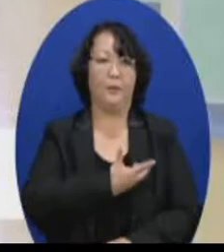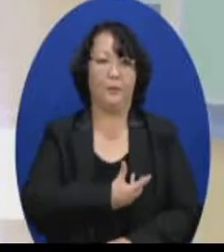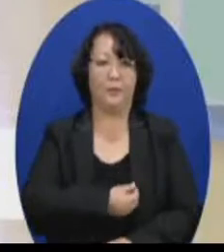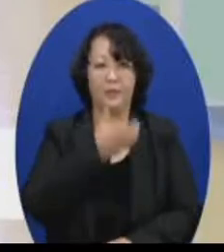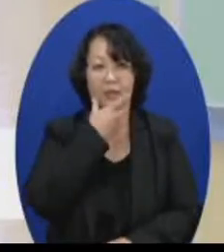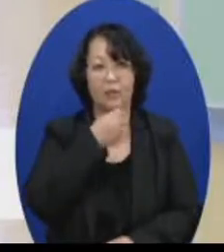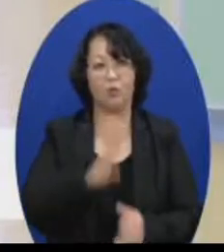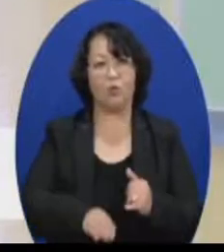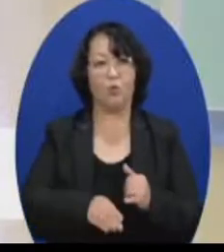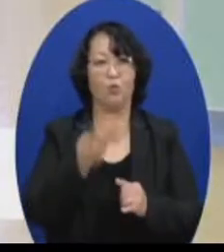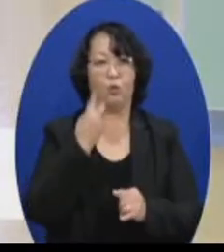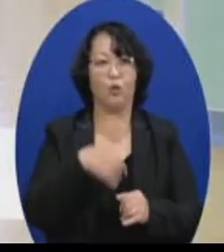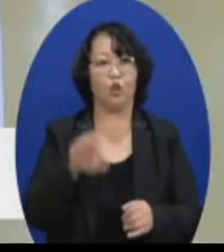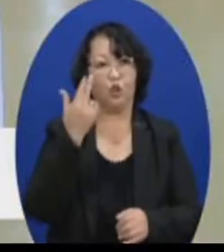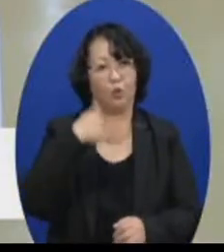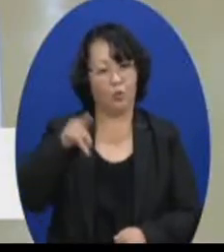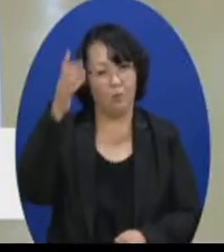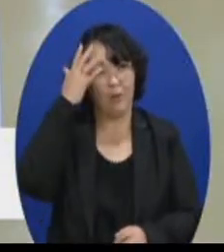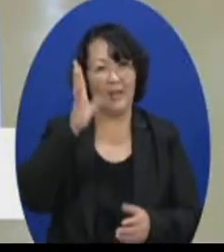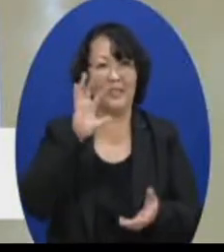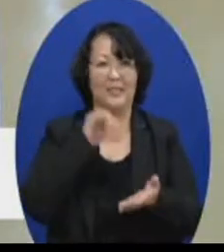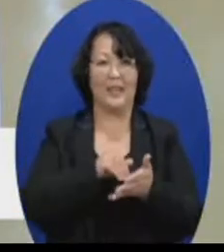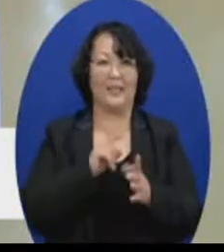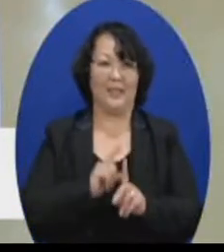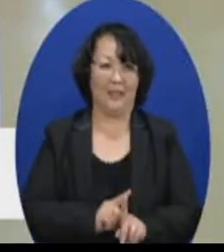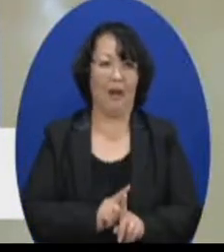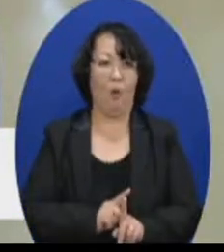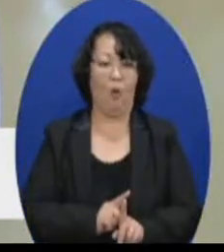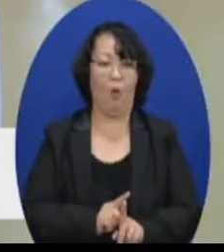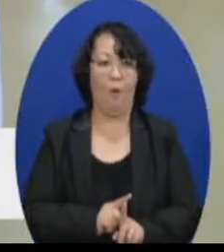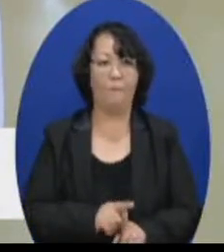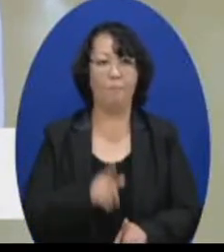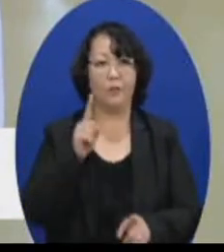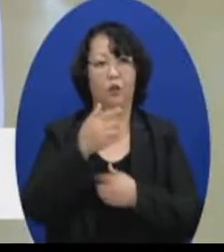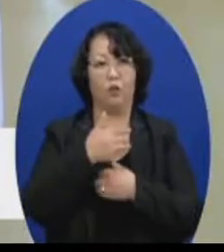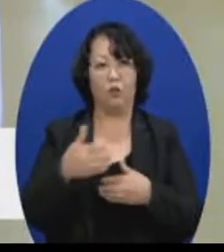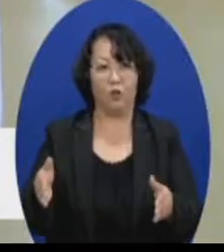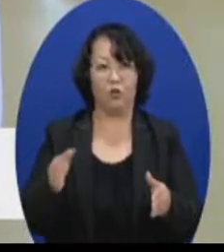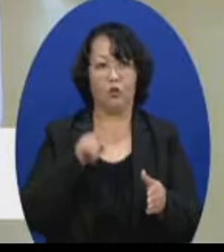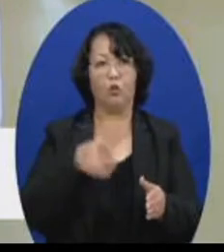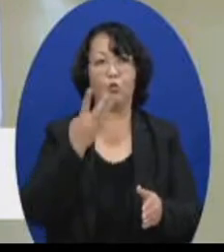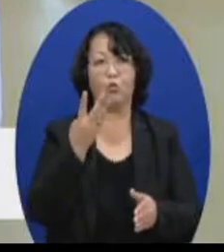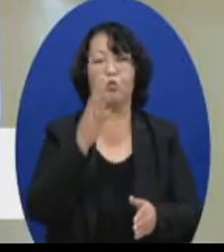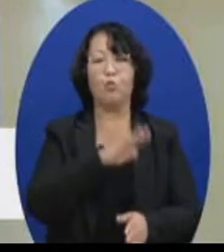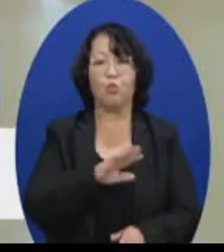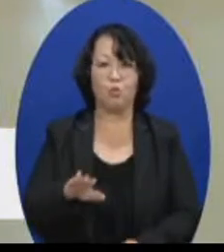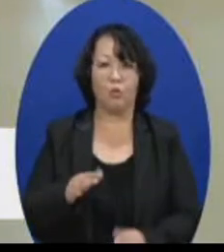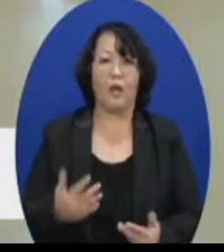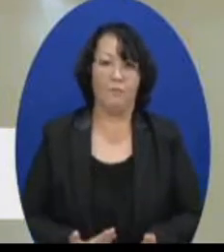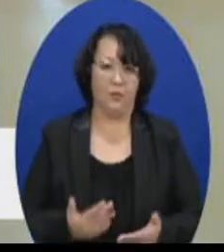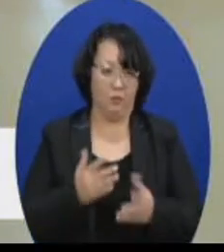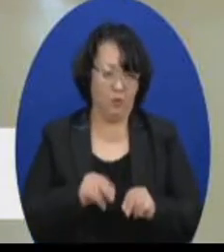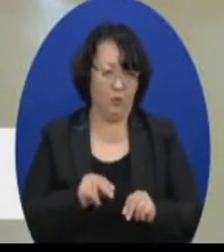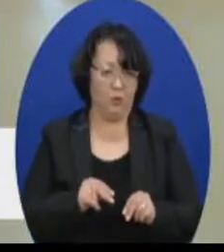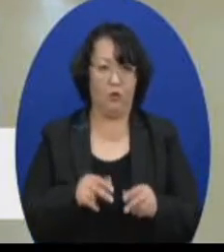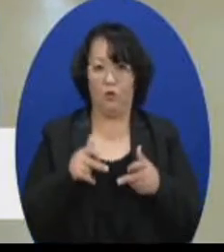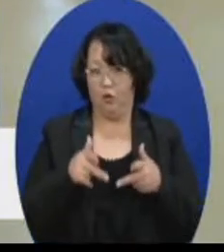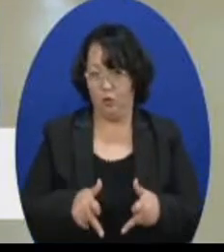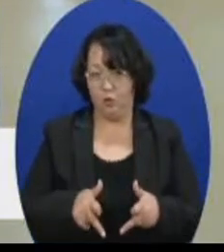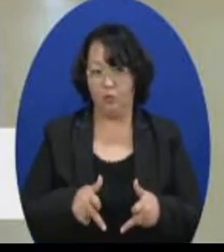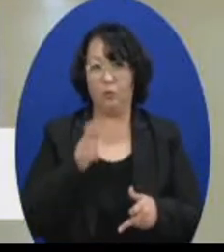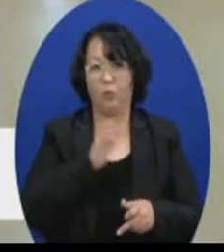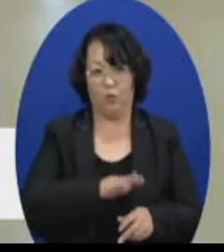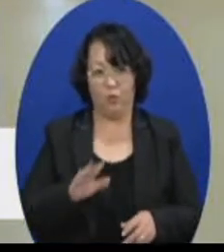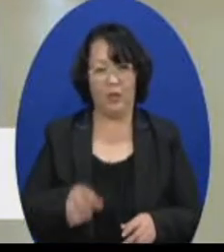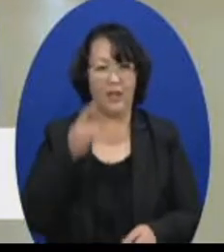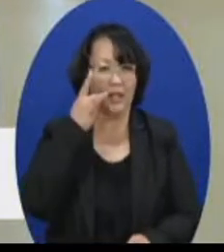үеийн дотор байрны яг стандартын дагуу нэг одоо тасгад 4 хүүхэд байх хэвчтэй. Ер нь бүхэл нормын дагуу хөрслийн мөрөгшөлтэй